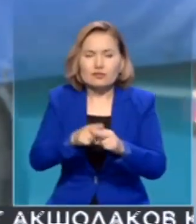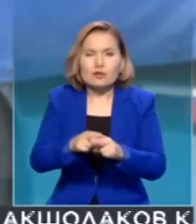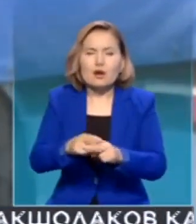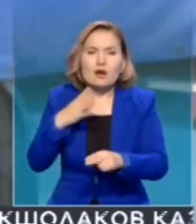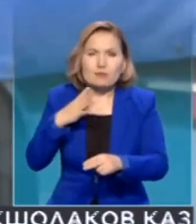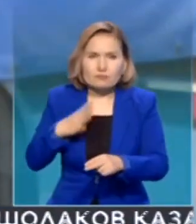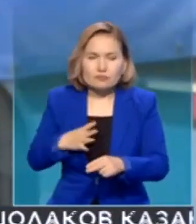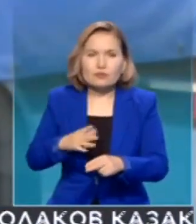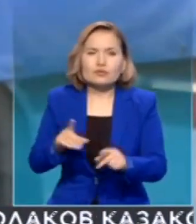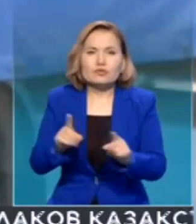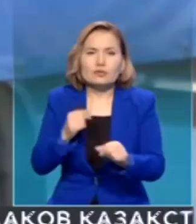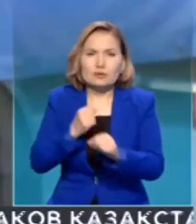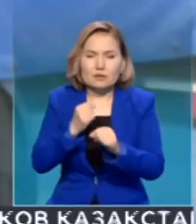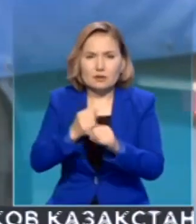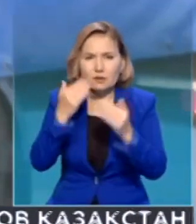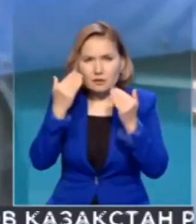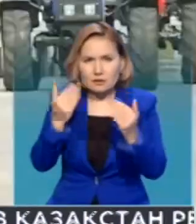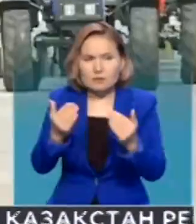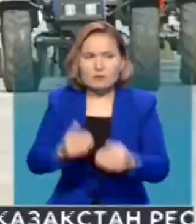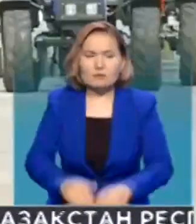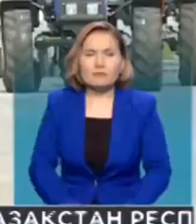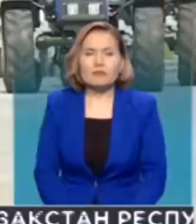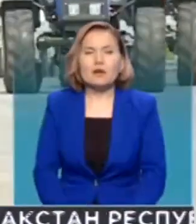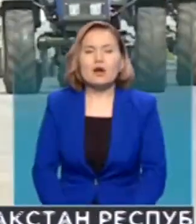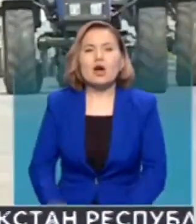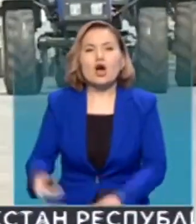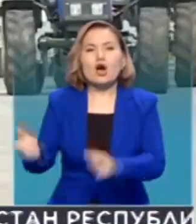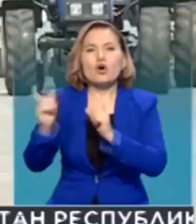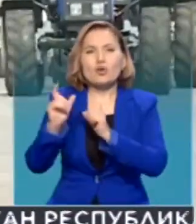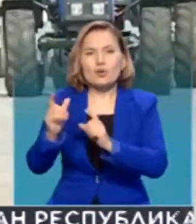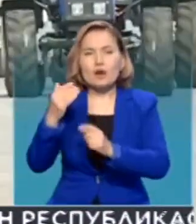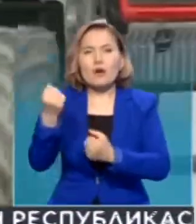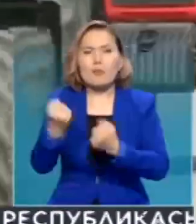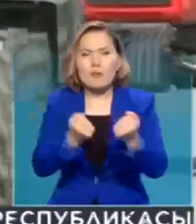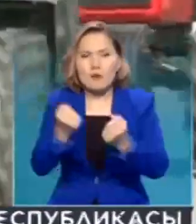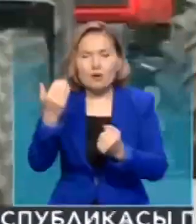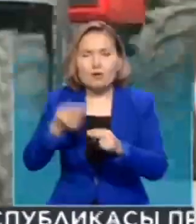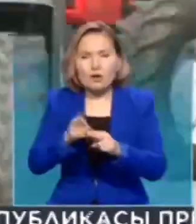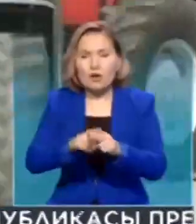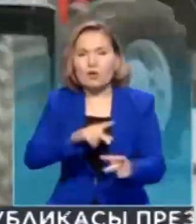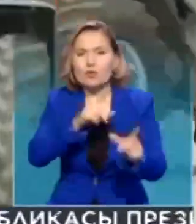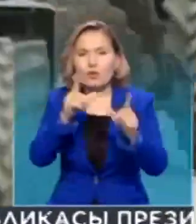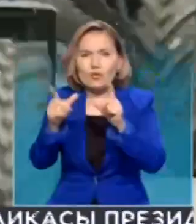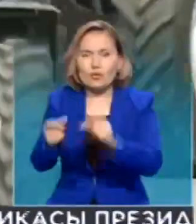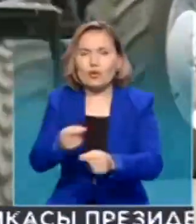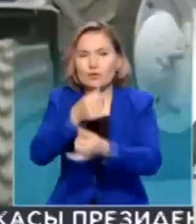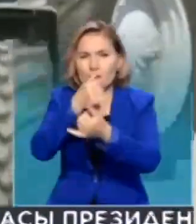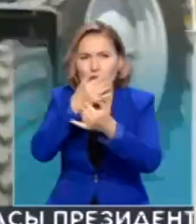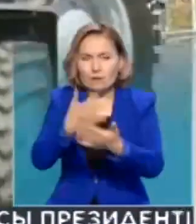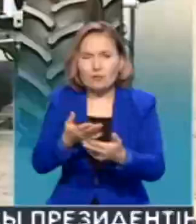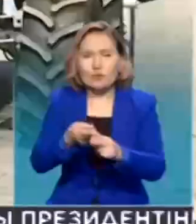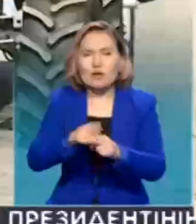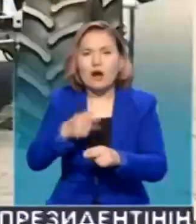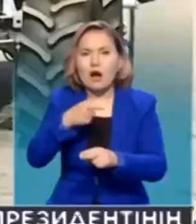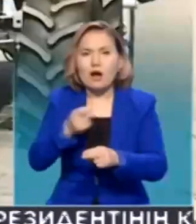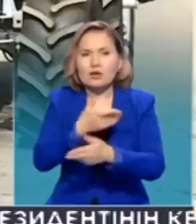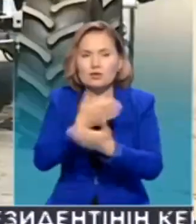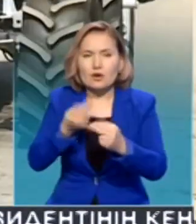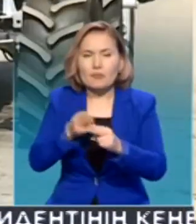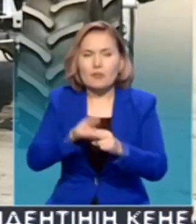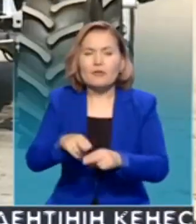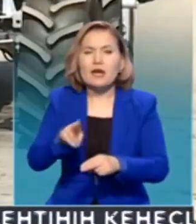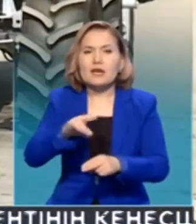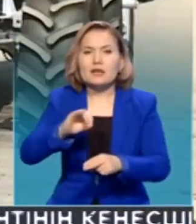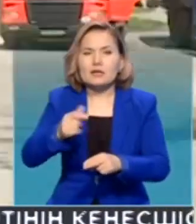үйге жетінің амал ғой енді. Жолда қалмайсың ғой. Жүк көлігінің жүргізушілері де діттеген жерге жетудің амалын іздеп жүр. Себебі